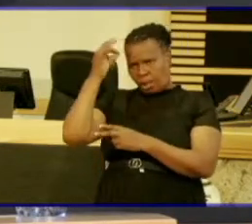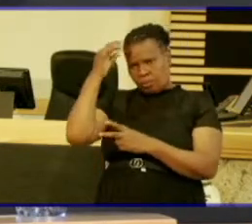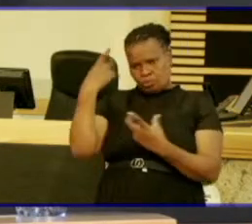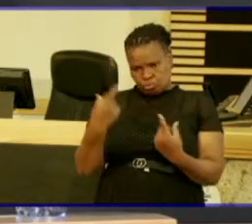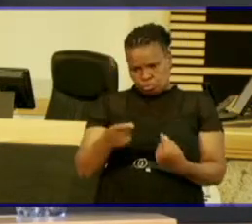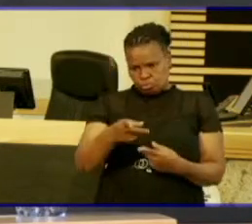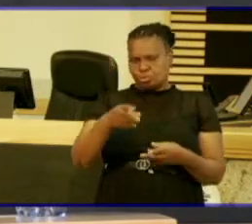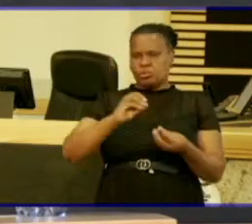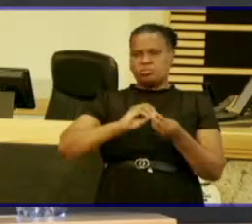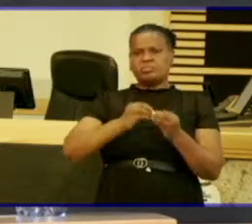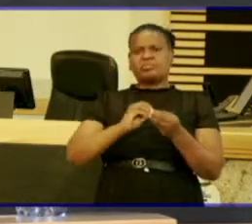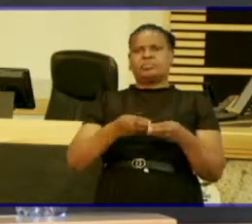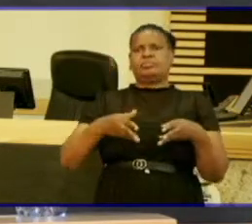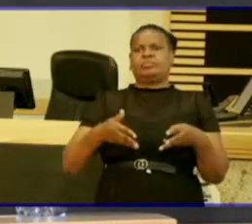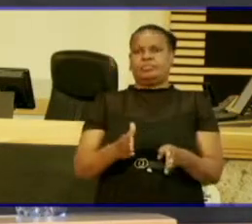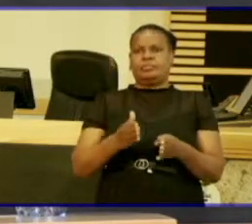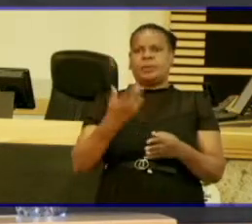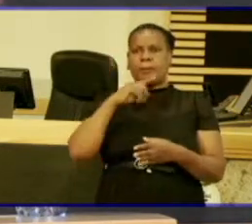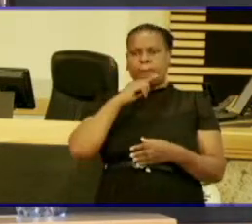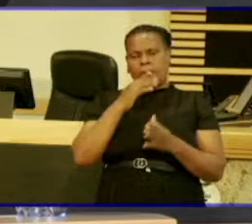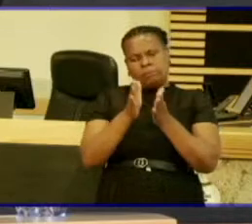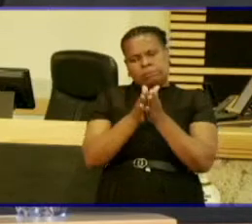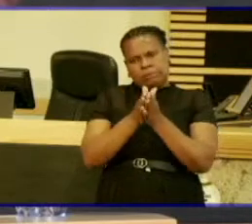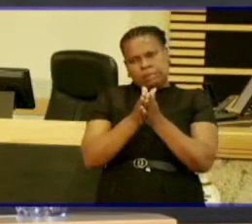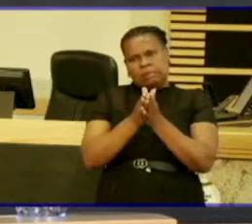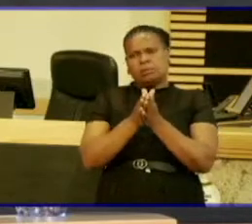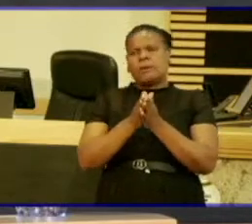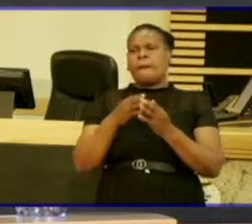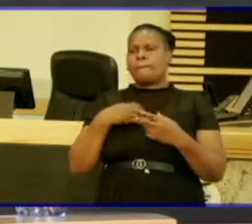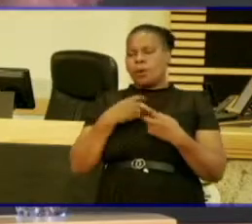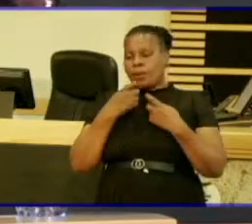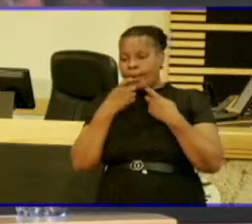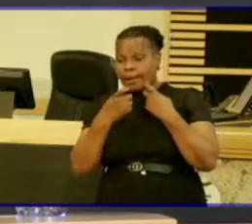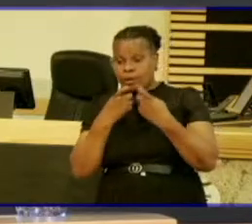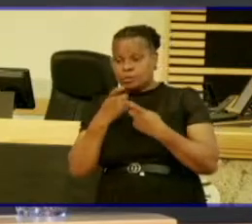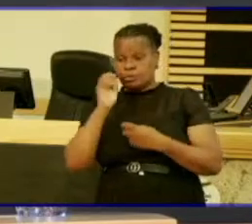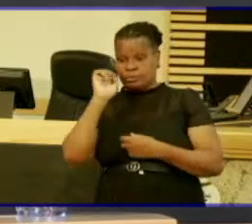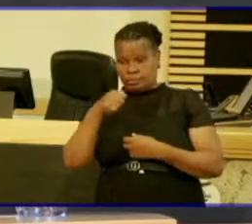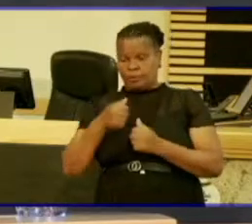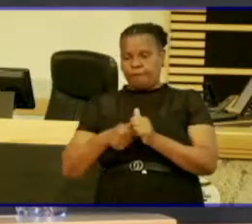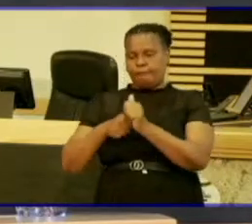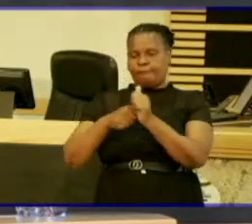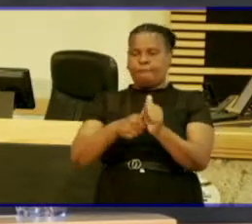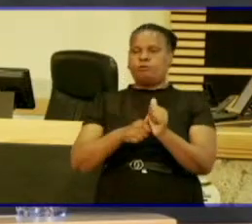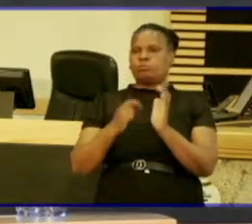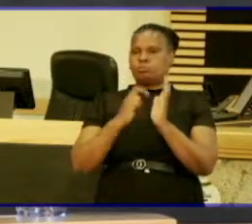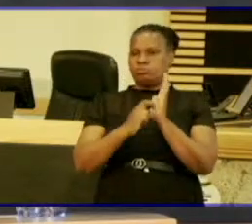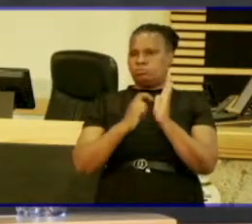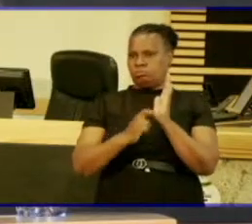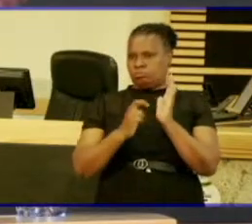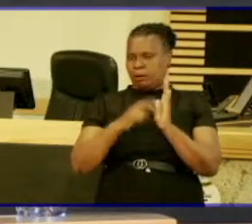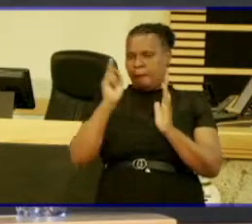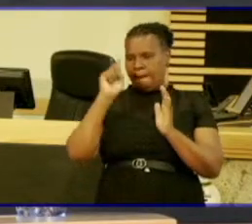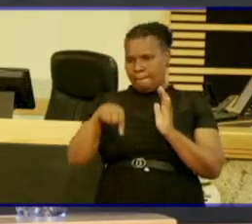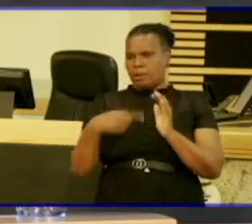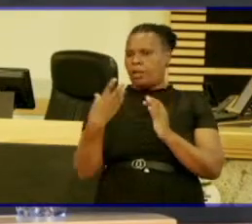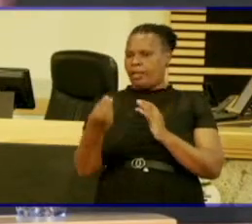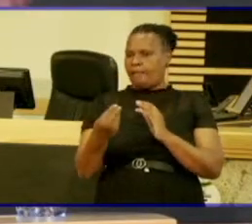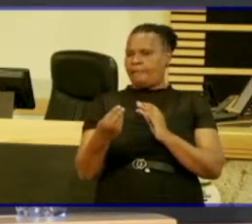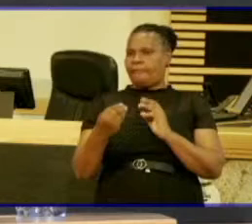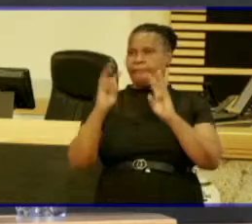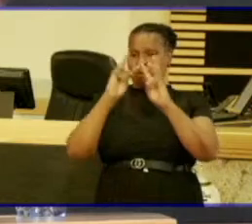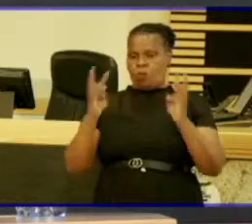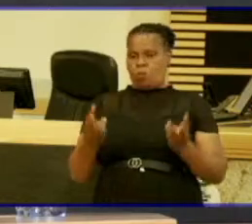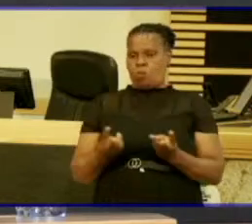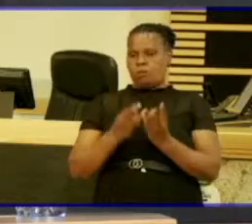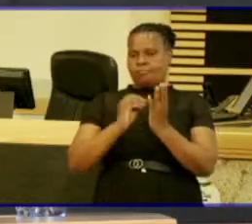Siyacela abantu bakuthi bakhe bakhulele uxanduva makukhalazwe makulandelwe imigaqo ekhoyo eli lizwe labeka imithetho elishici